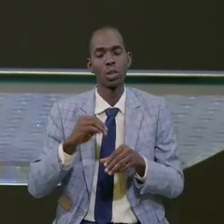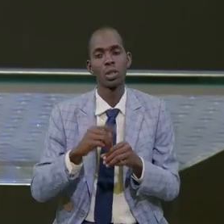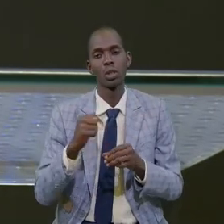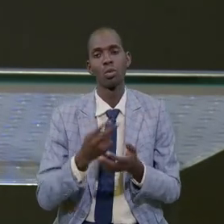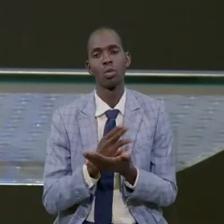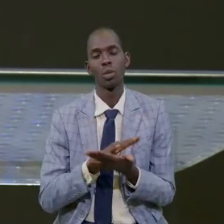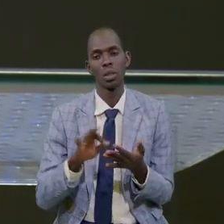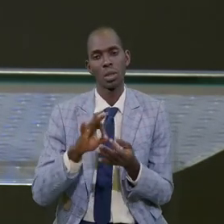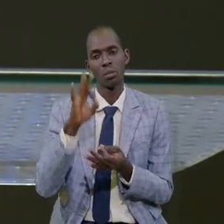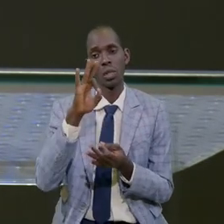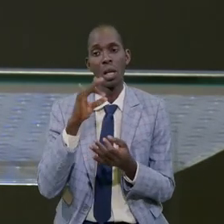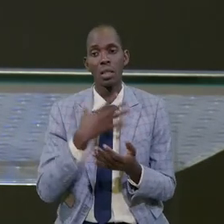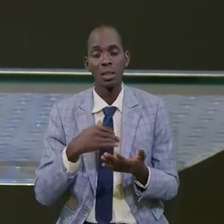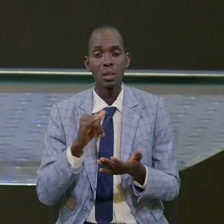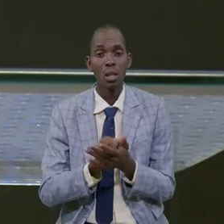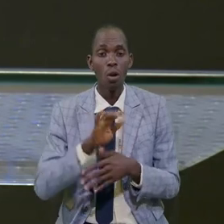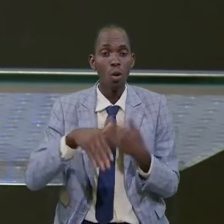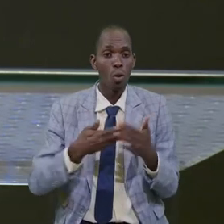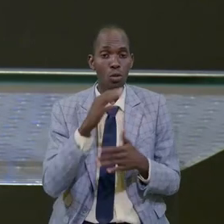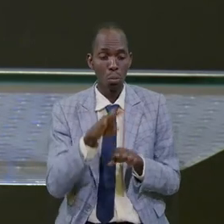chaque action doit